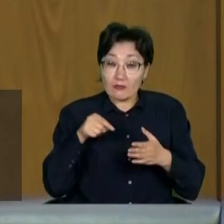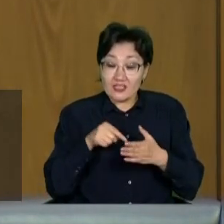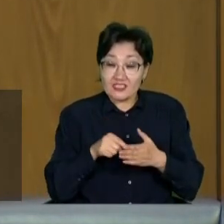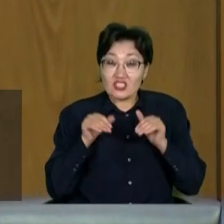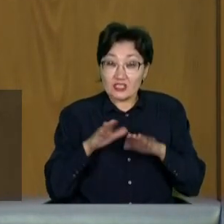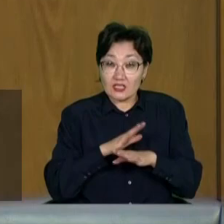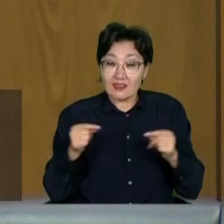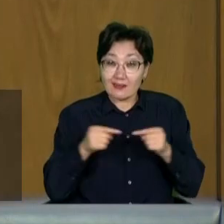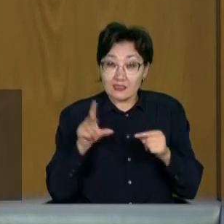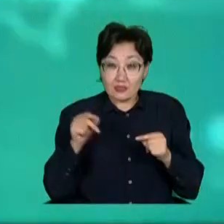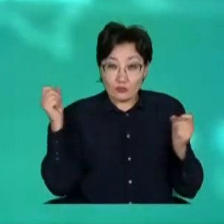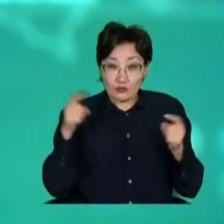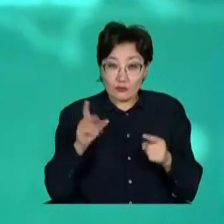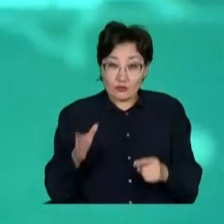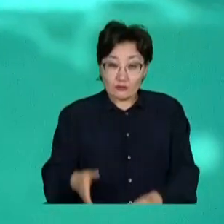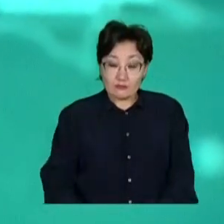болады.